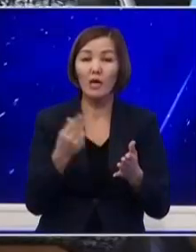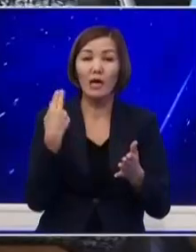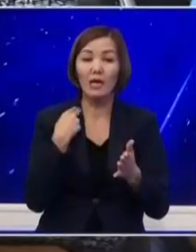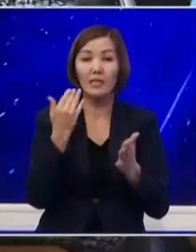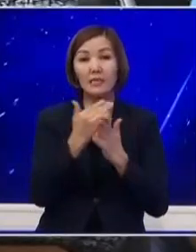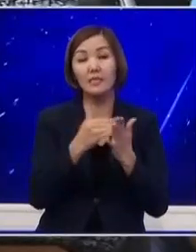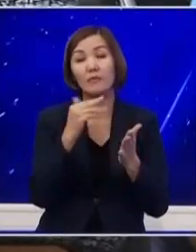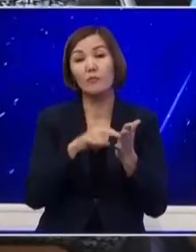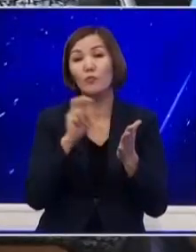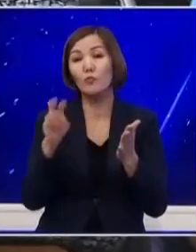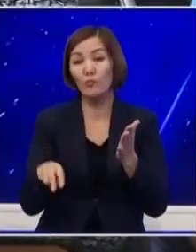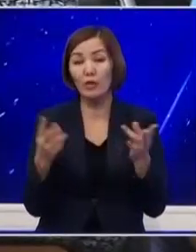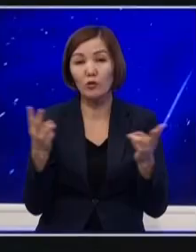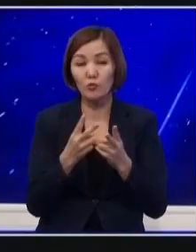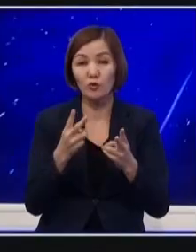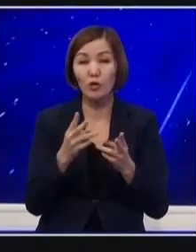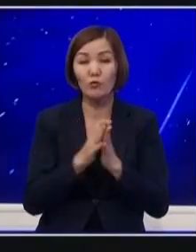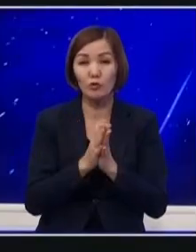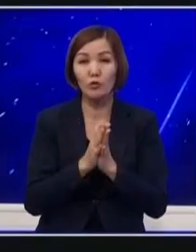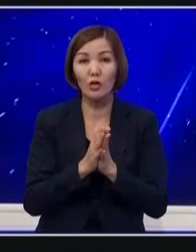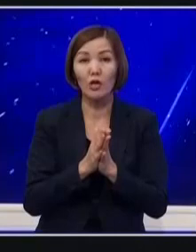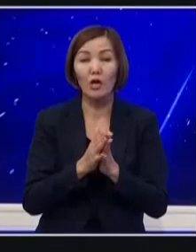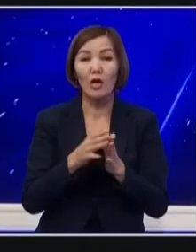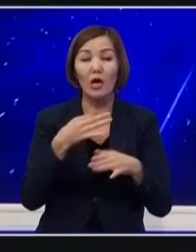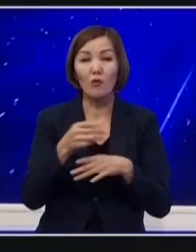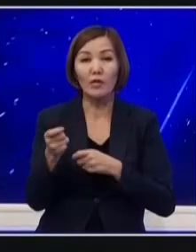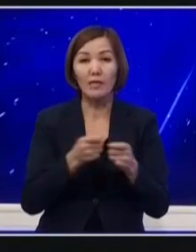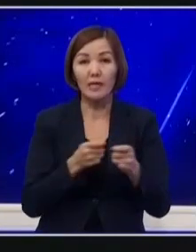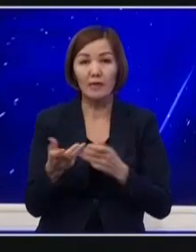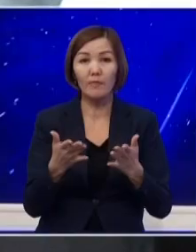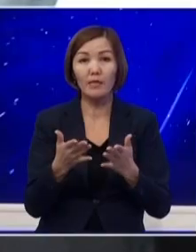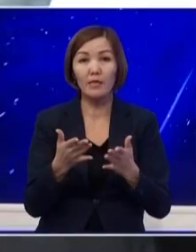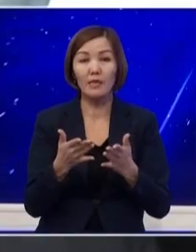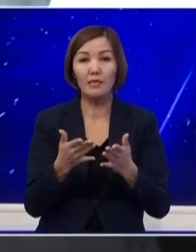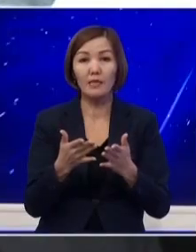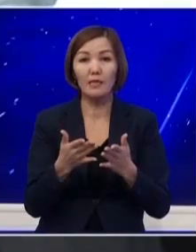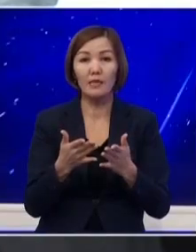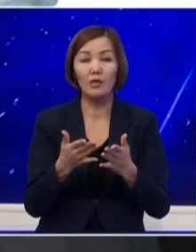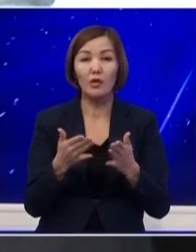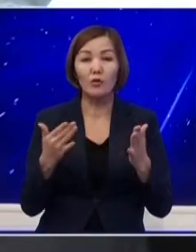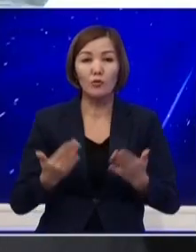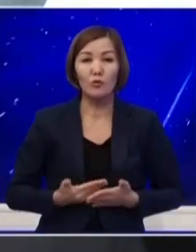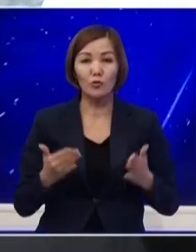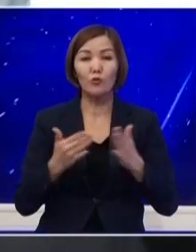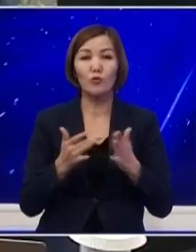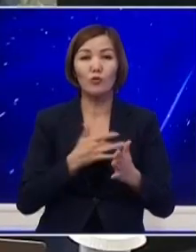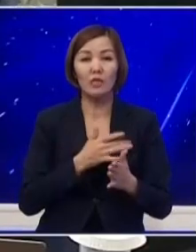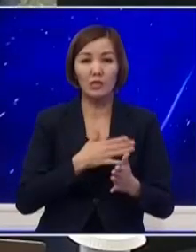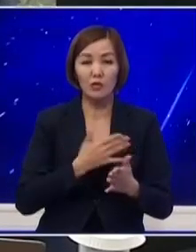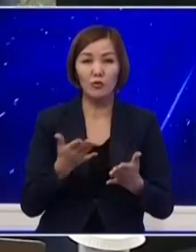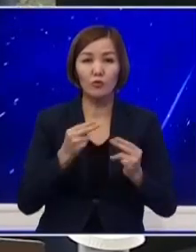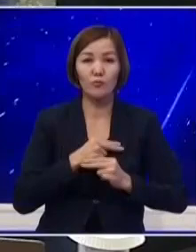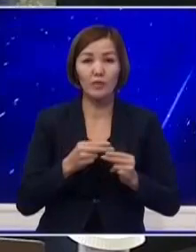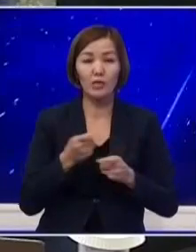туралы ұсыныспен жүгінді. Аудан әкіміне осы ұлттық көлік логистикалық холдингінің теңгеріміндегі тұрғын үйлерді жекешелендіру